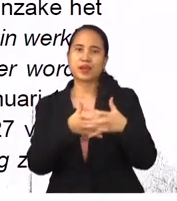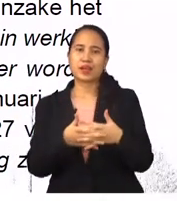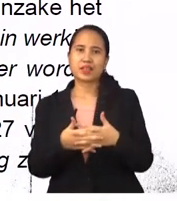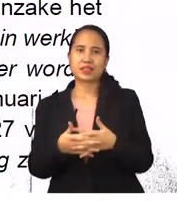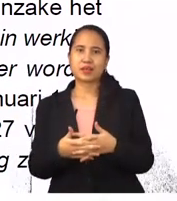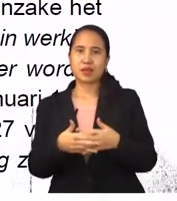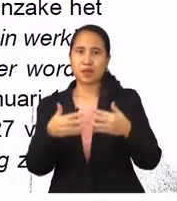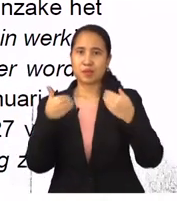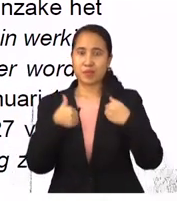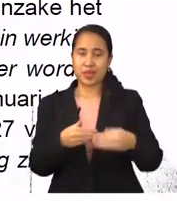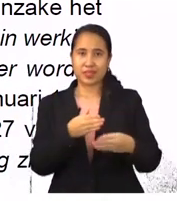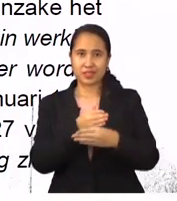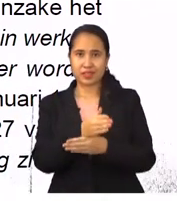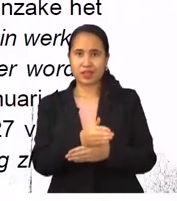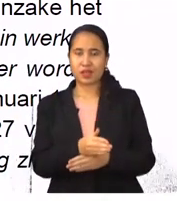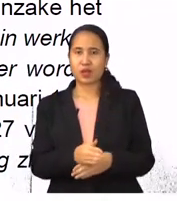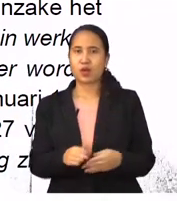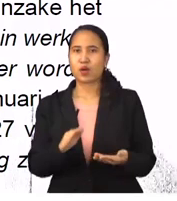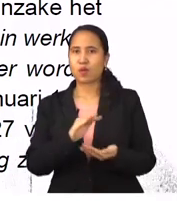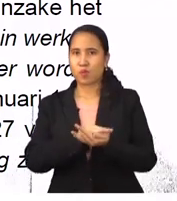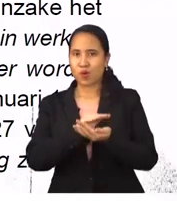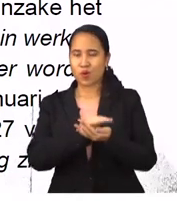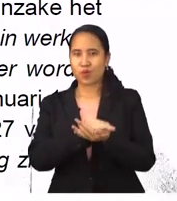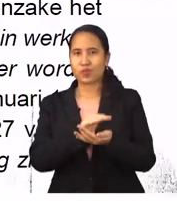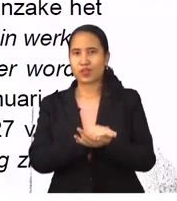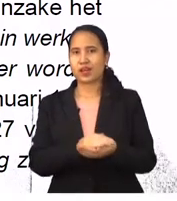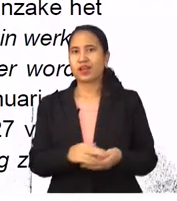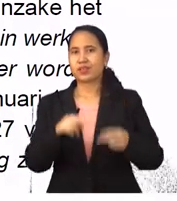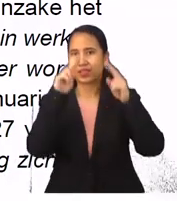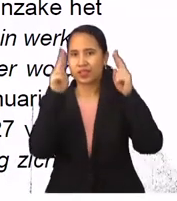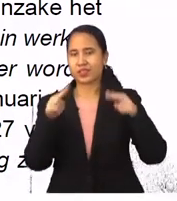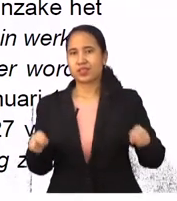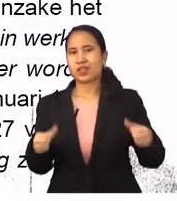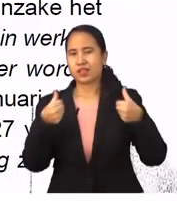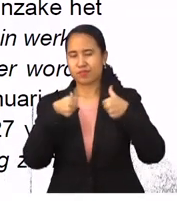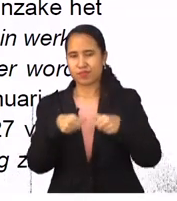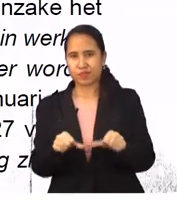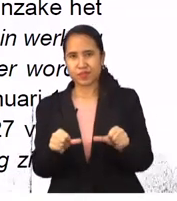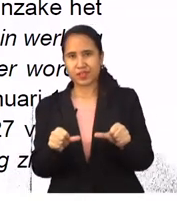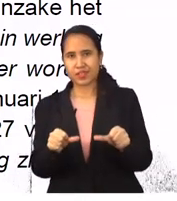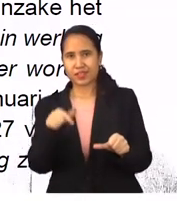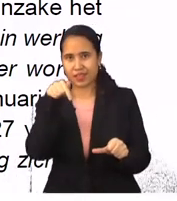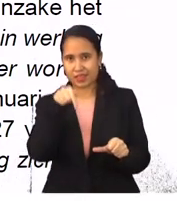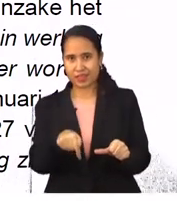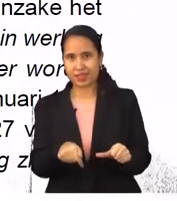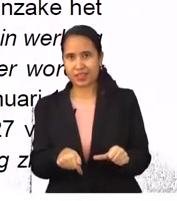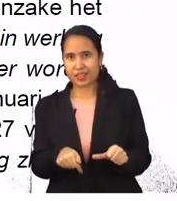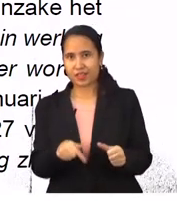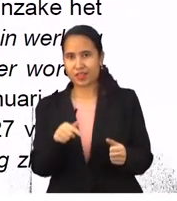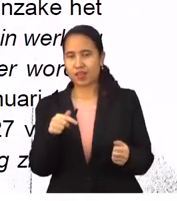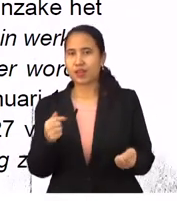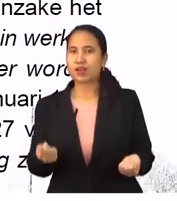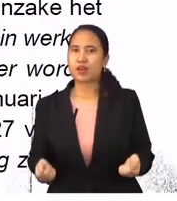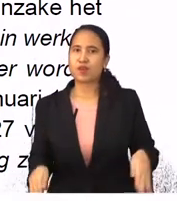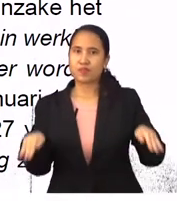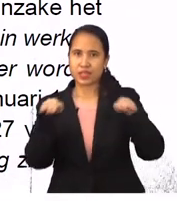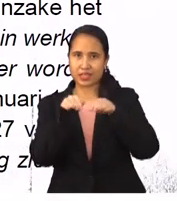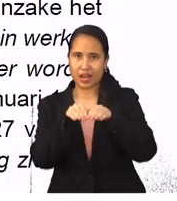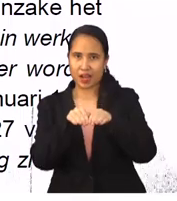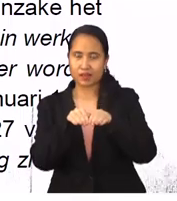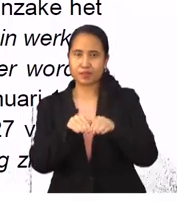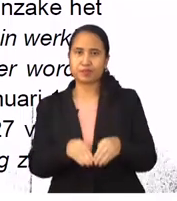mens gehouden zijn aan hun internationale verplichtingen voortvloeiende uit dit verdrag. Het Hof neemt verder in